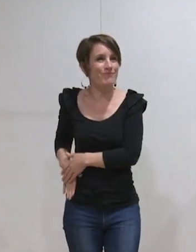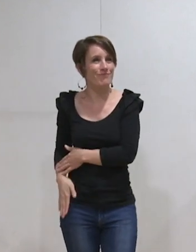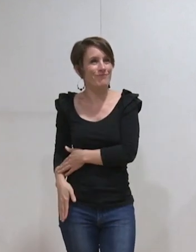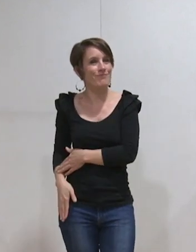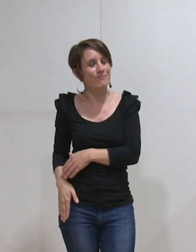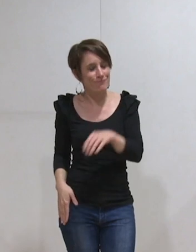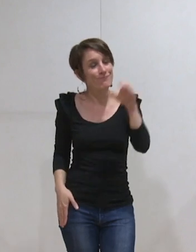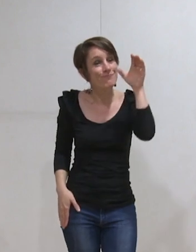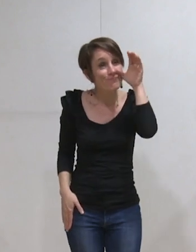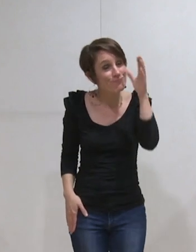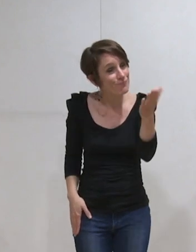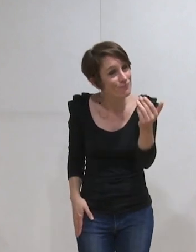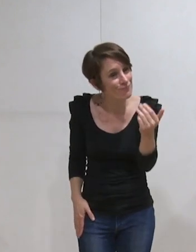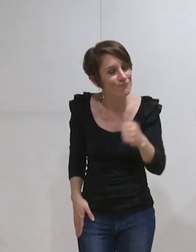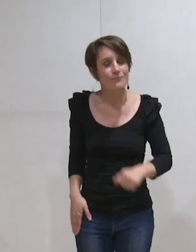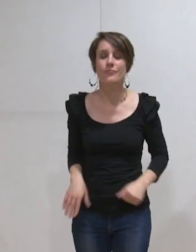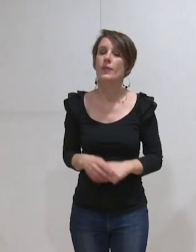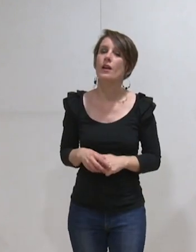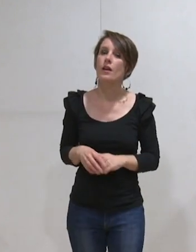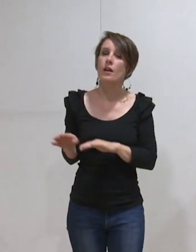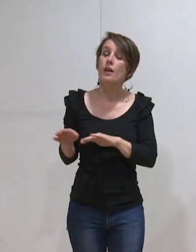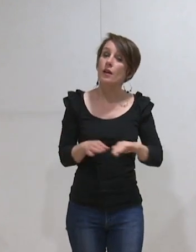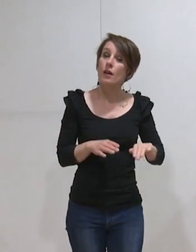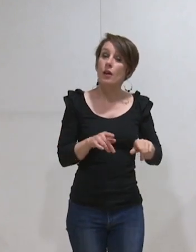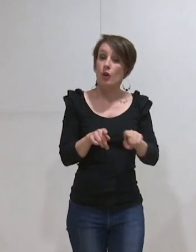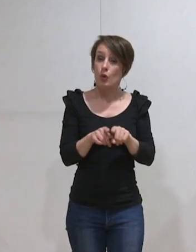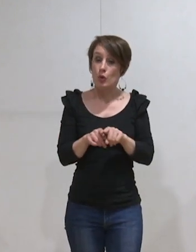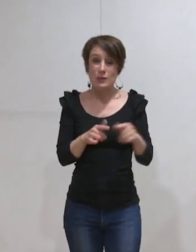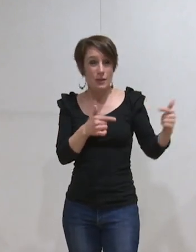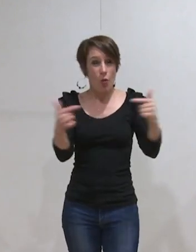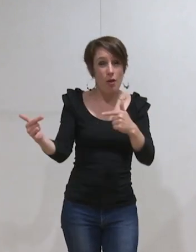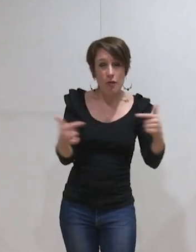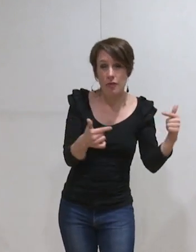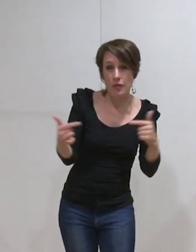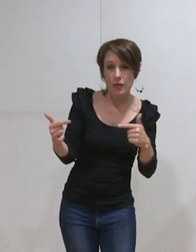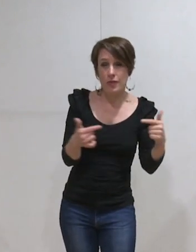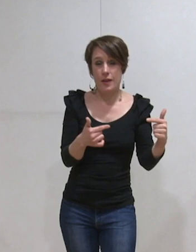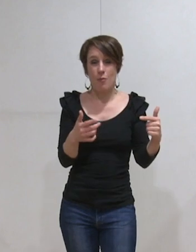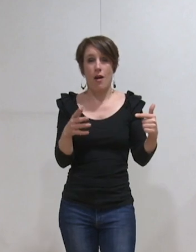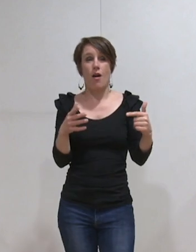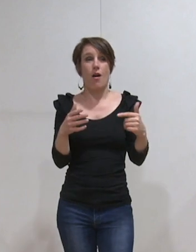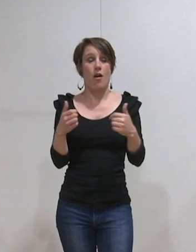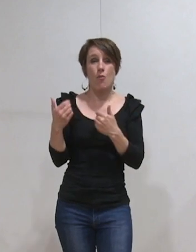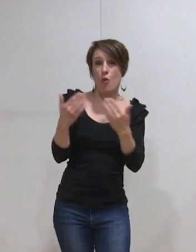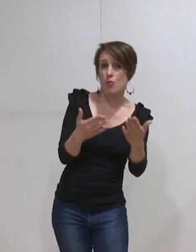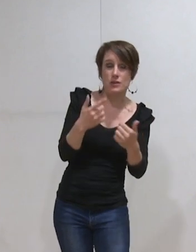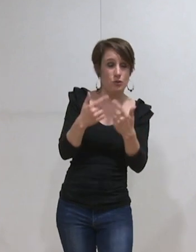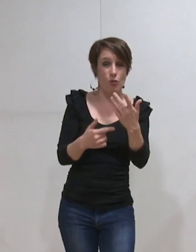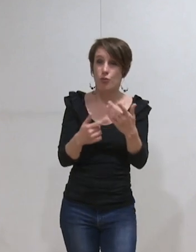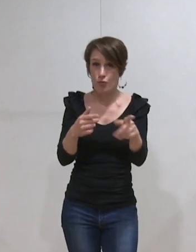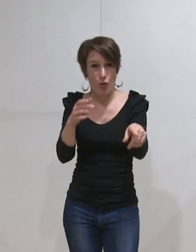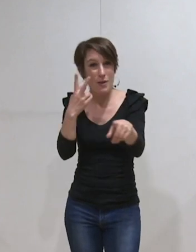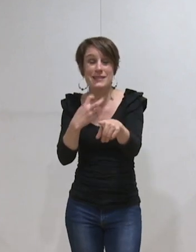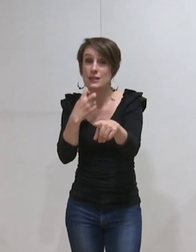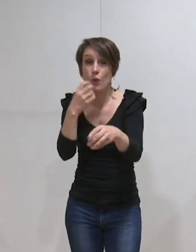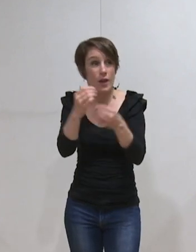d'enrichir nos propres débats des propositions et des idées des citoyennes des citoyens et des acteurs du monde